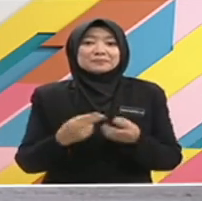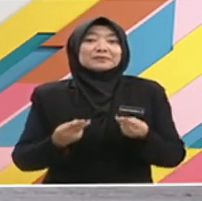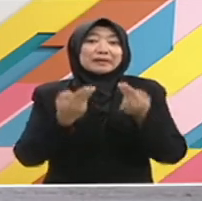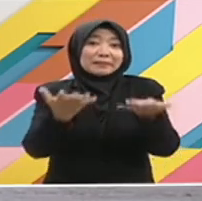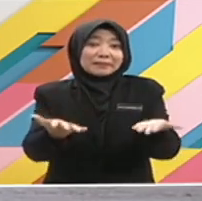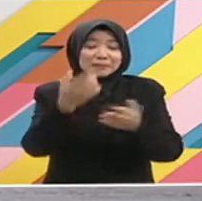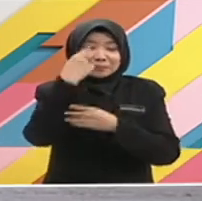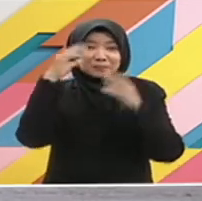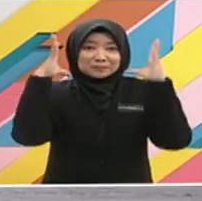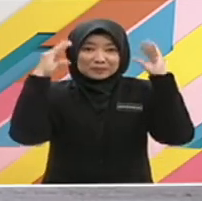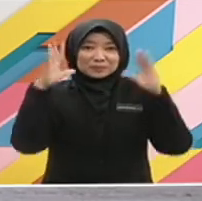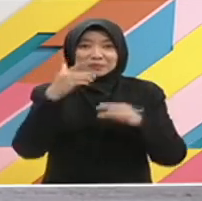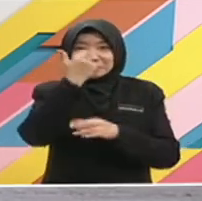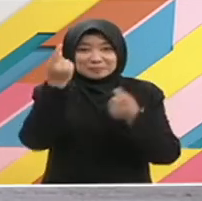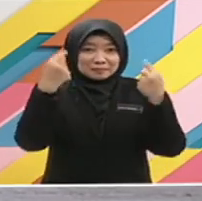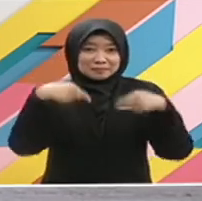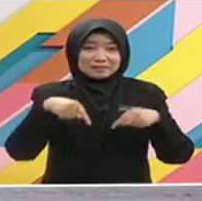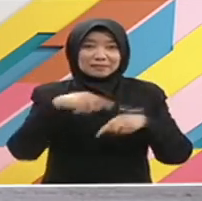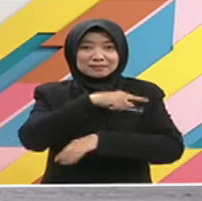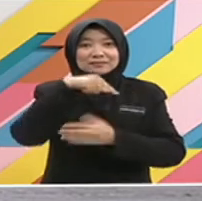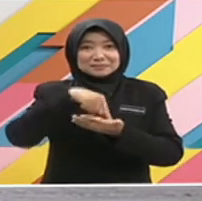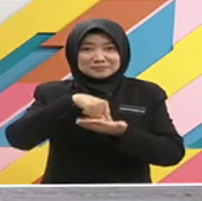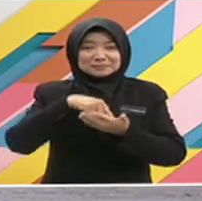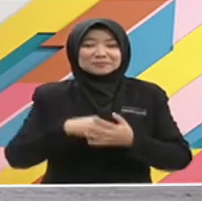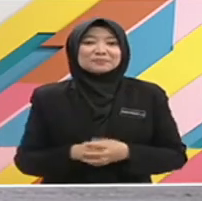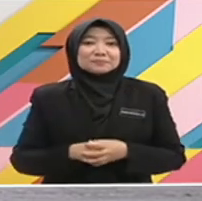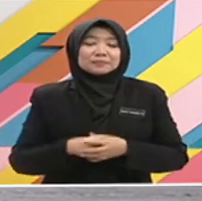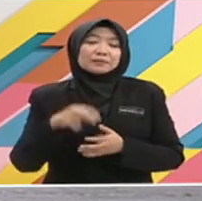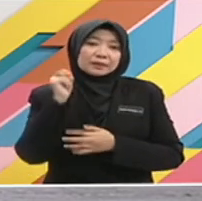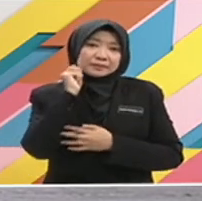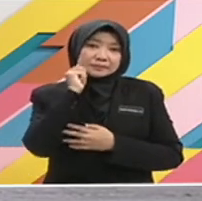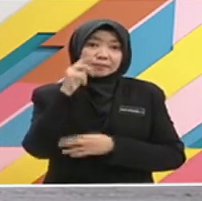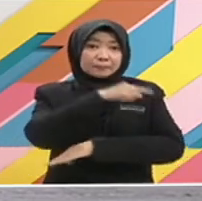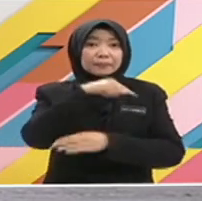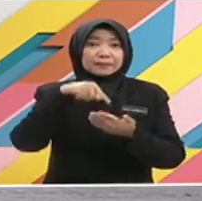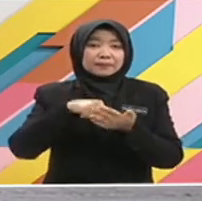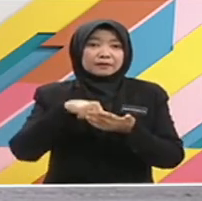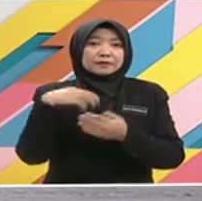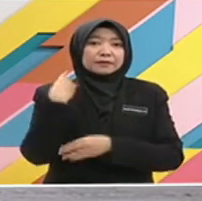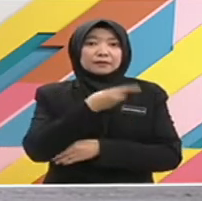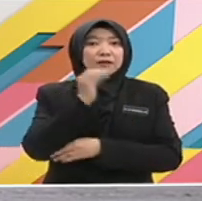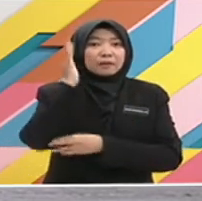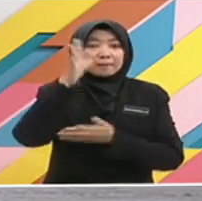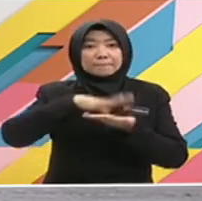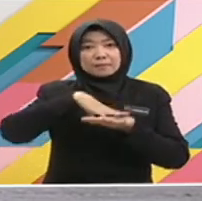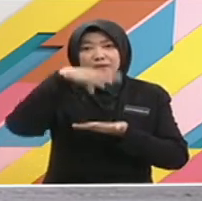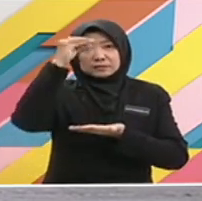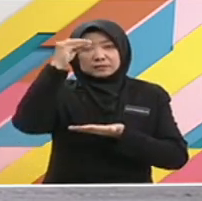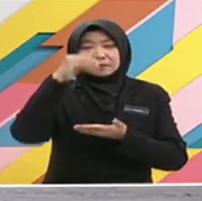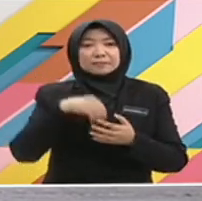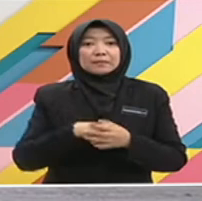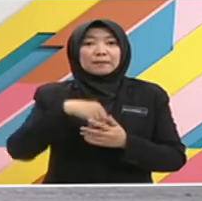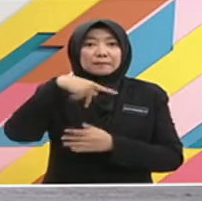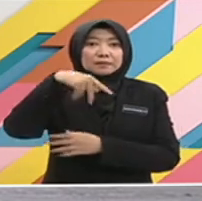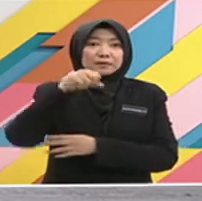ke kelas Mahir. Baik, Nisa. Ya, saya. Hari ini kita akan belajar mata pelajaran pendidikan seni visual